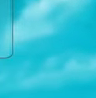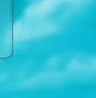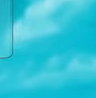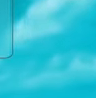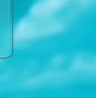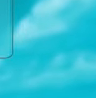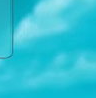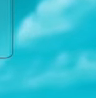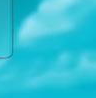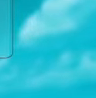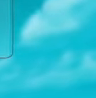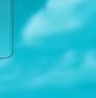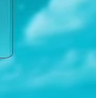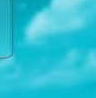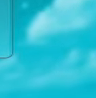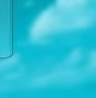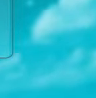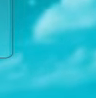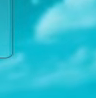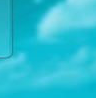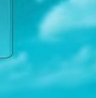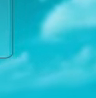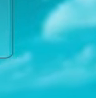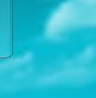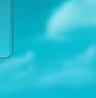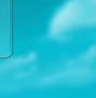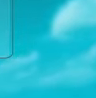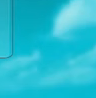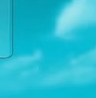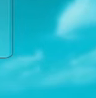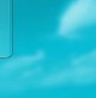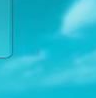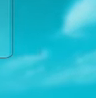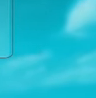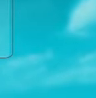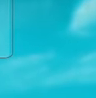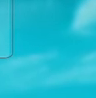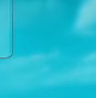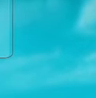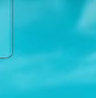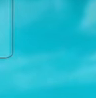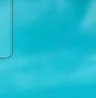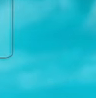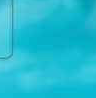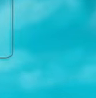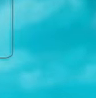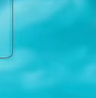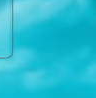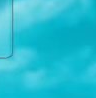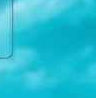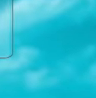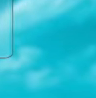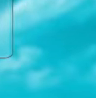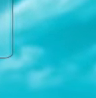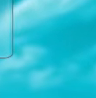асау күндіз 2 градусы жылыны, түнде 5 градус суықты көрсетеді. Жалағашта ауа температурасы күндіз 3 градус